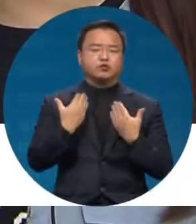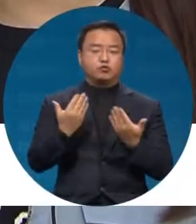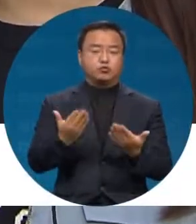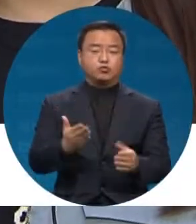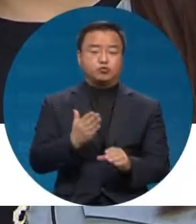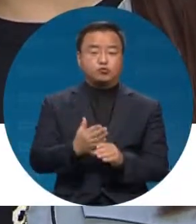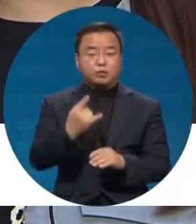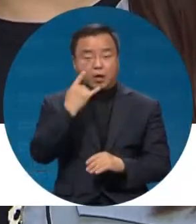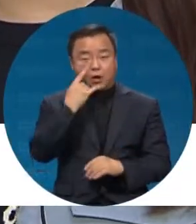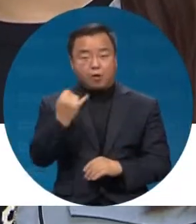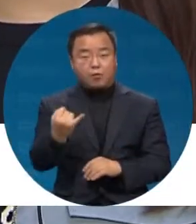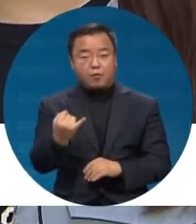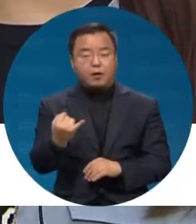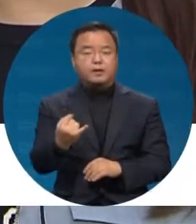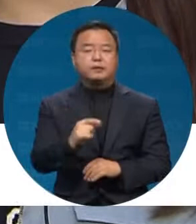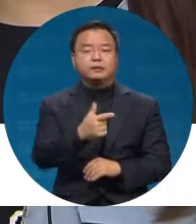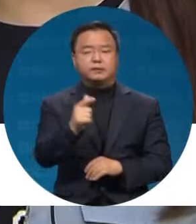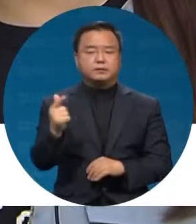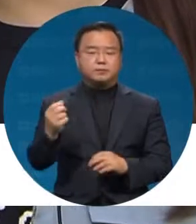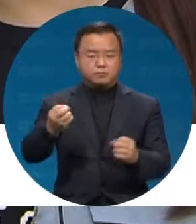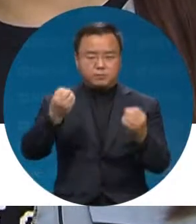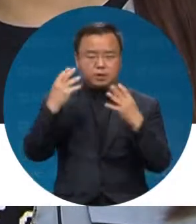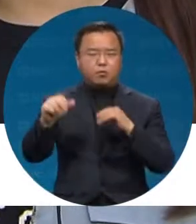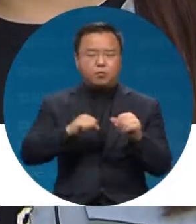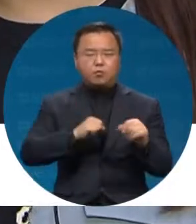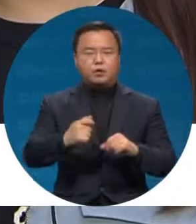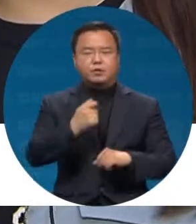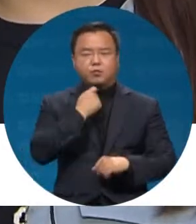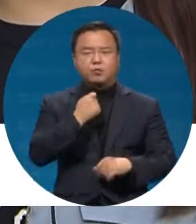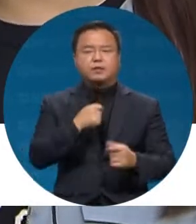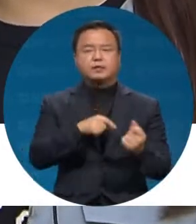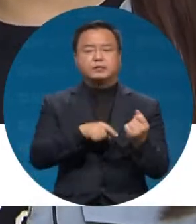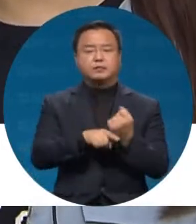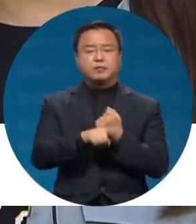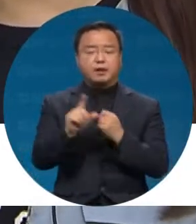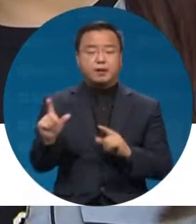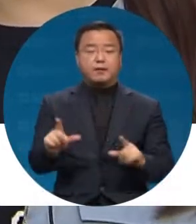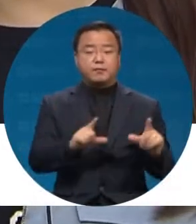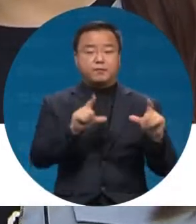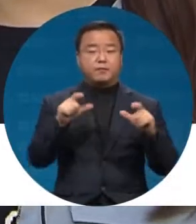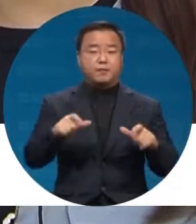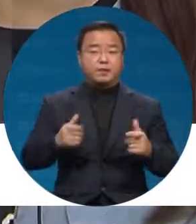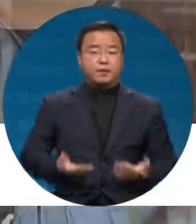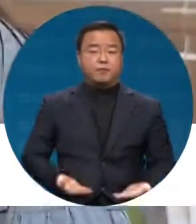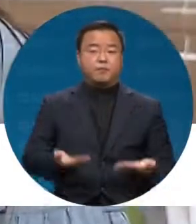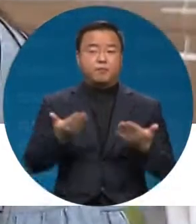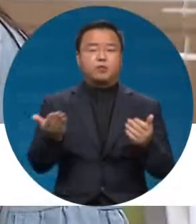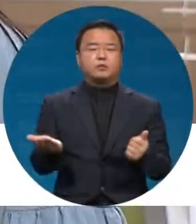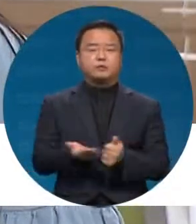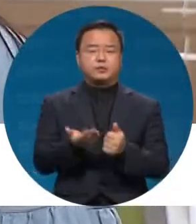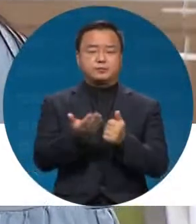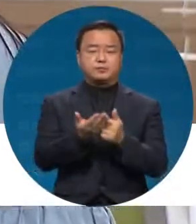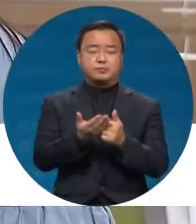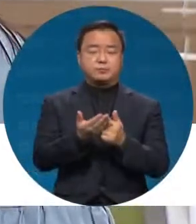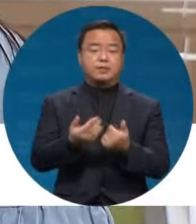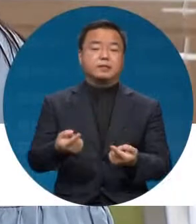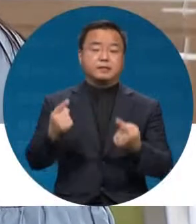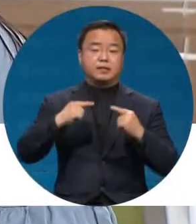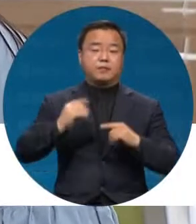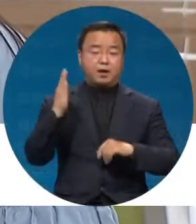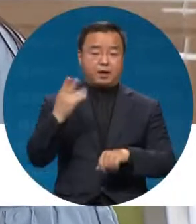어머니들이 새로운 활동을 하고 싶어서 너 말 봉사 양성 과정에 참여를 하게 됐고요 강사로 재치